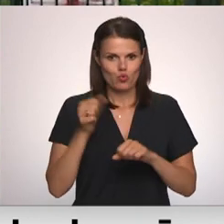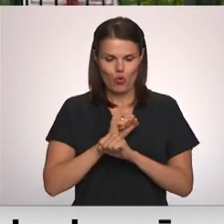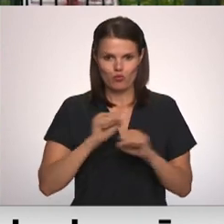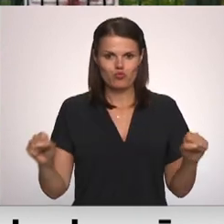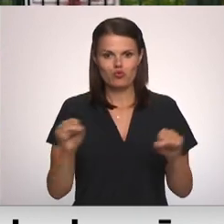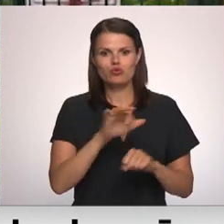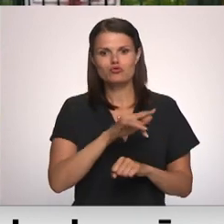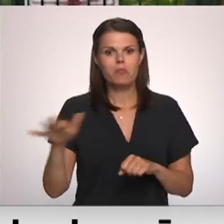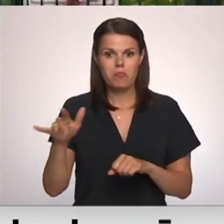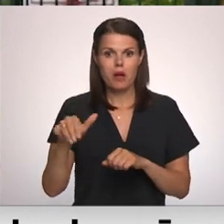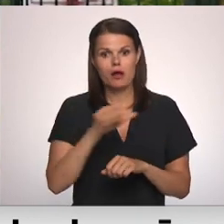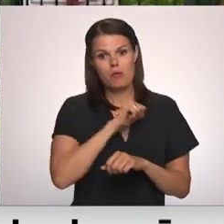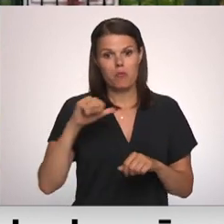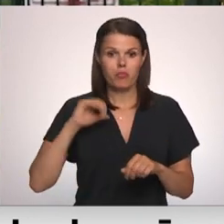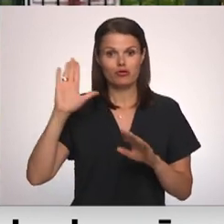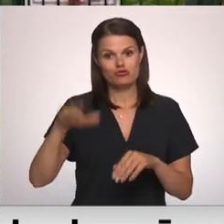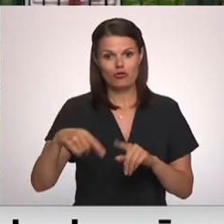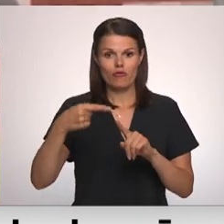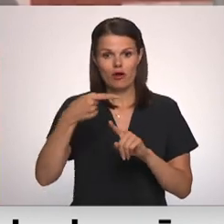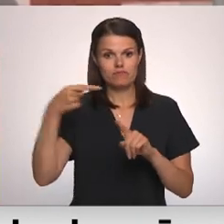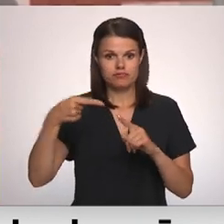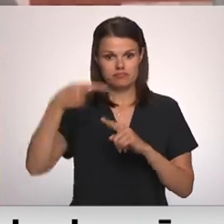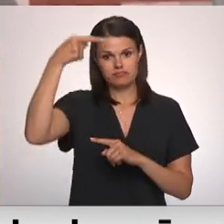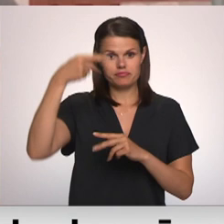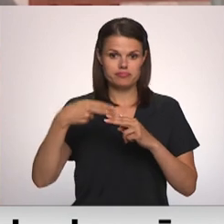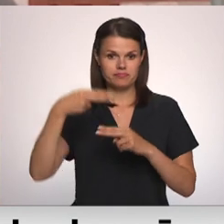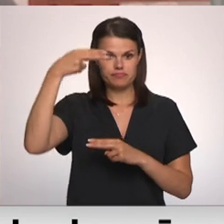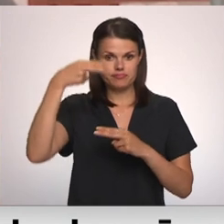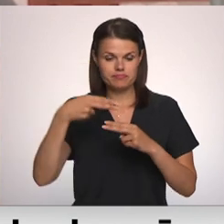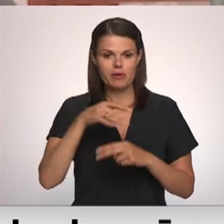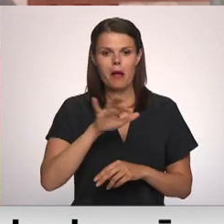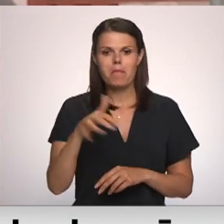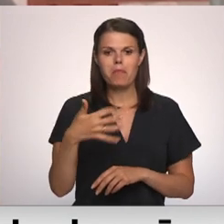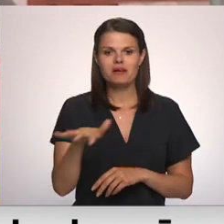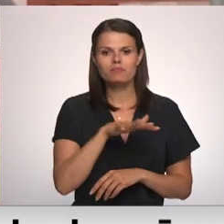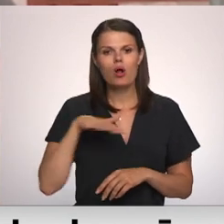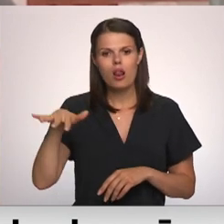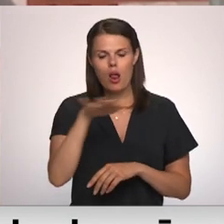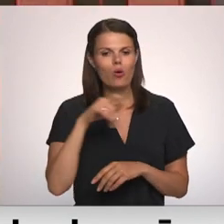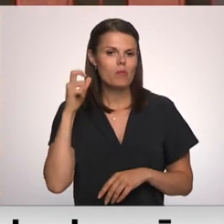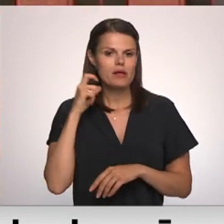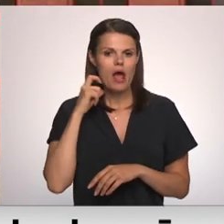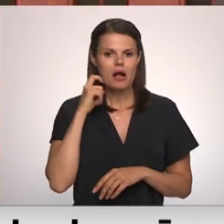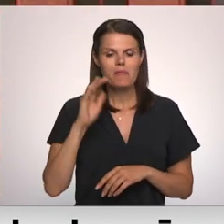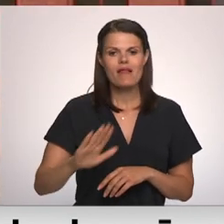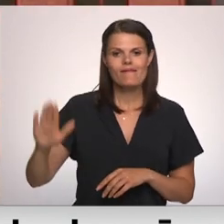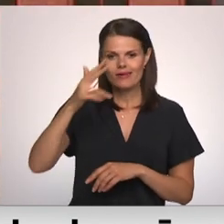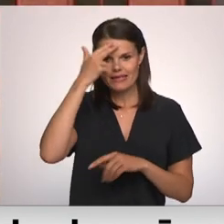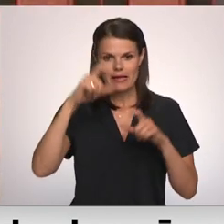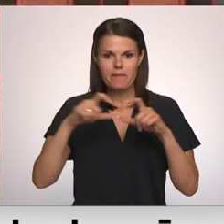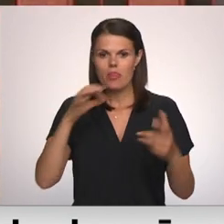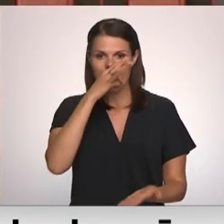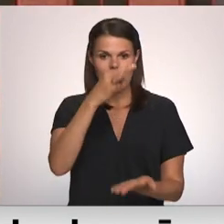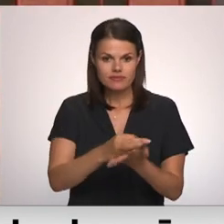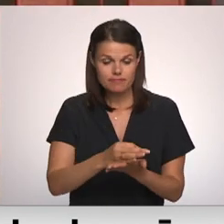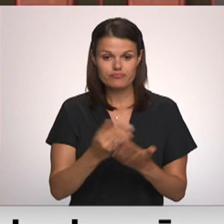groziem, nevarētu patvaļīgi viņu bīdīt augšā lejā. Basketbola laukums ar visām iekārtām ir Jēkabpils valsts ģimnāzijas pārziņā,